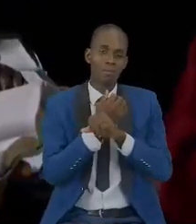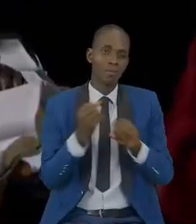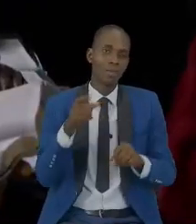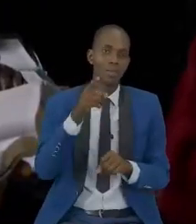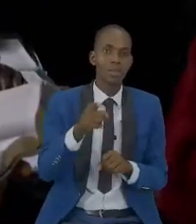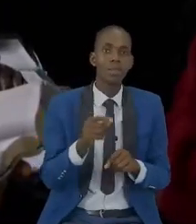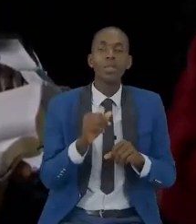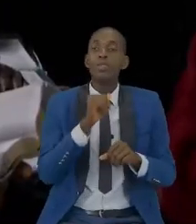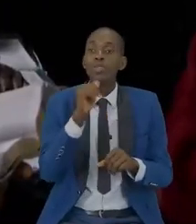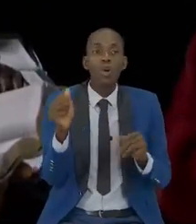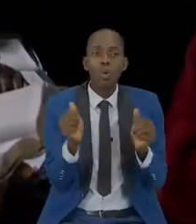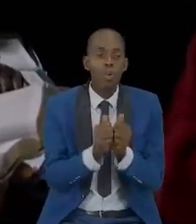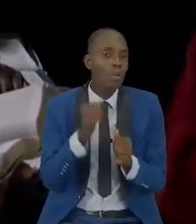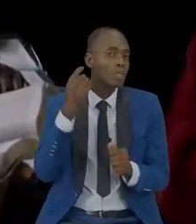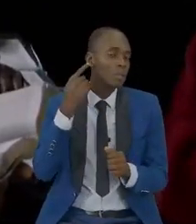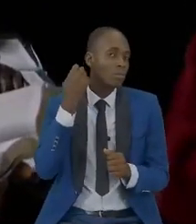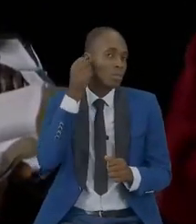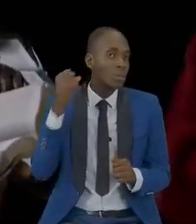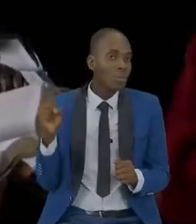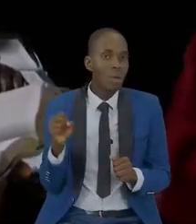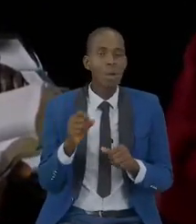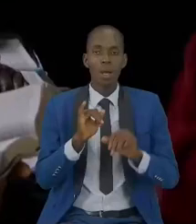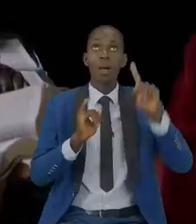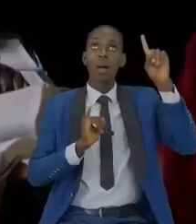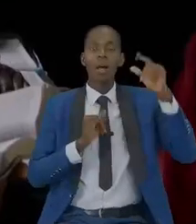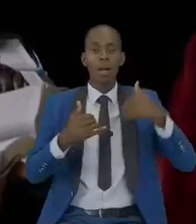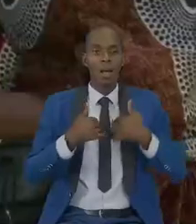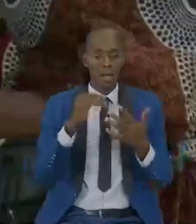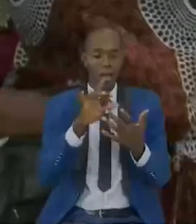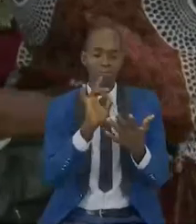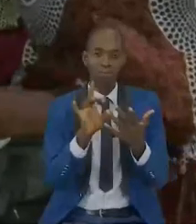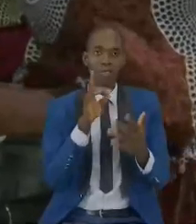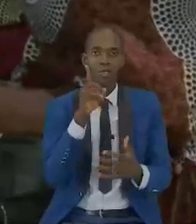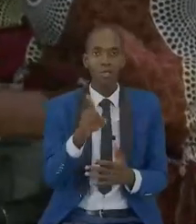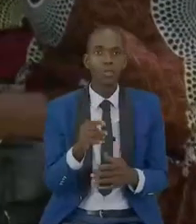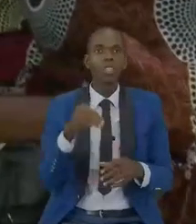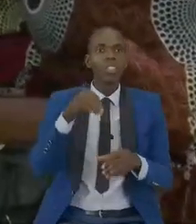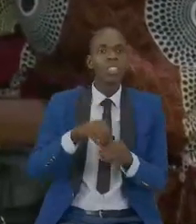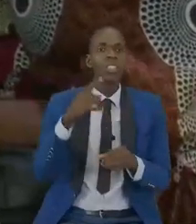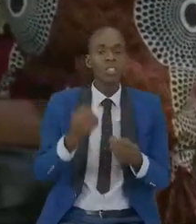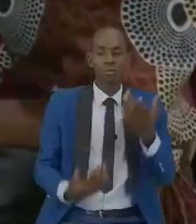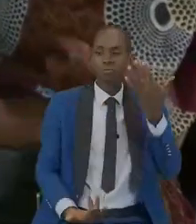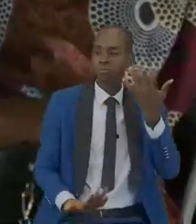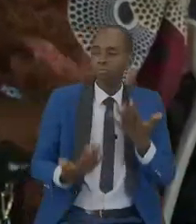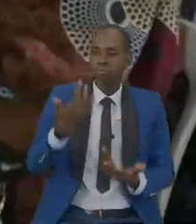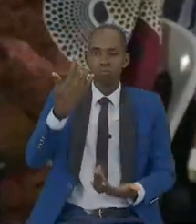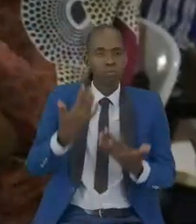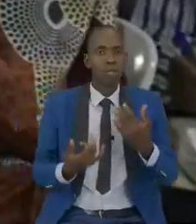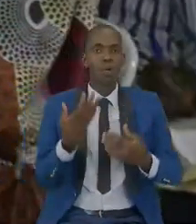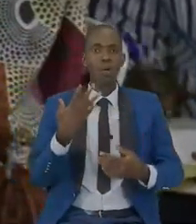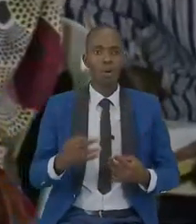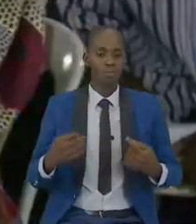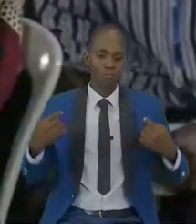dit que je t'ai mis au creuset, mais non pour retirer de l'argent, je t'ai éprouvé dans la fournaise